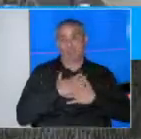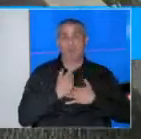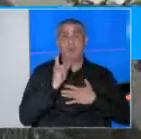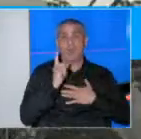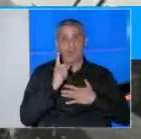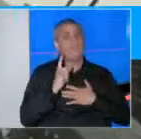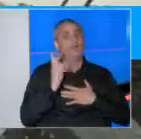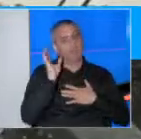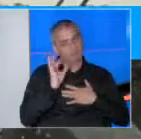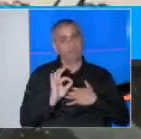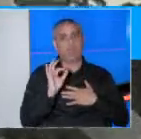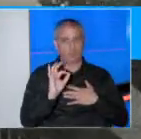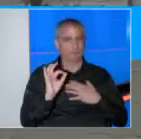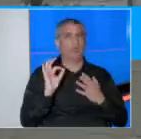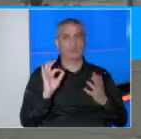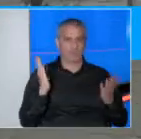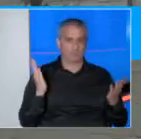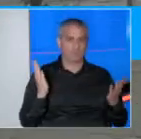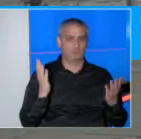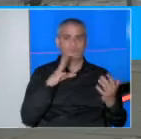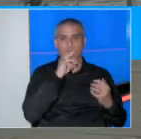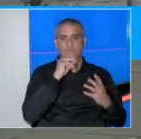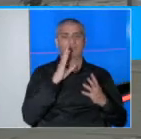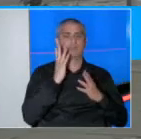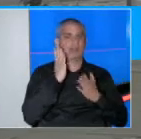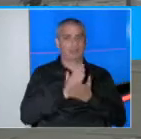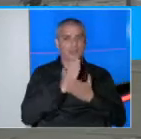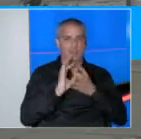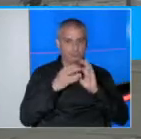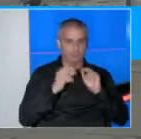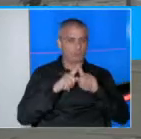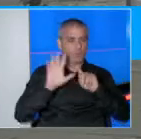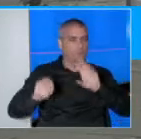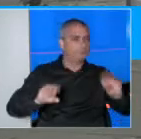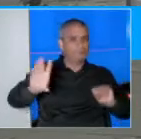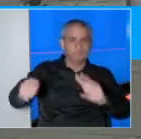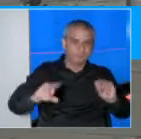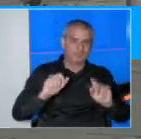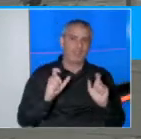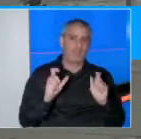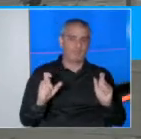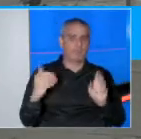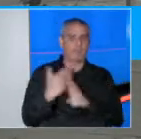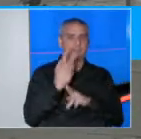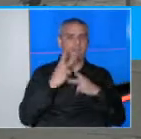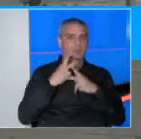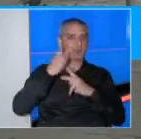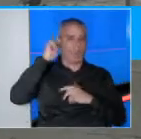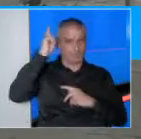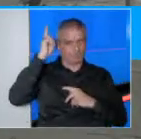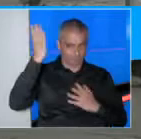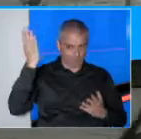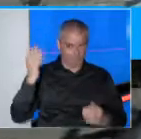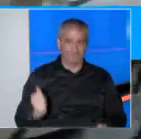אבל יש עיסוק גם בקטיעת שרשרות, כיבוי השריפות הקטנות ומניעת כניסה של תחלואה